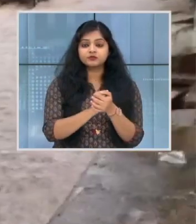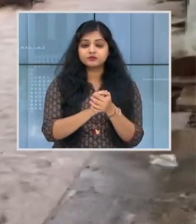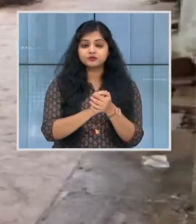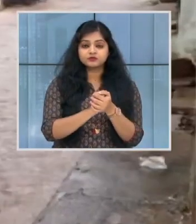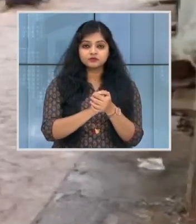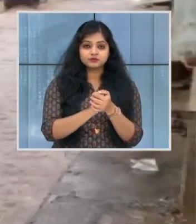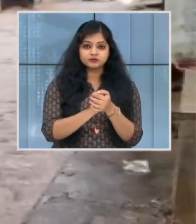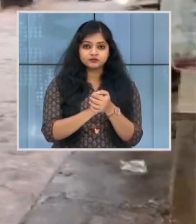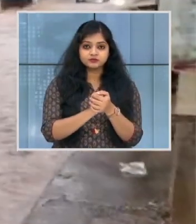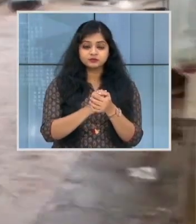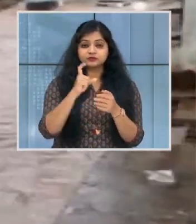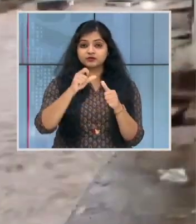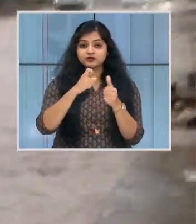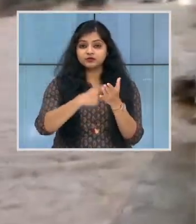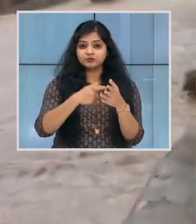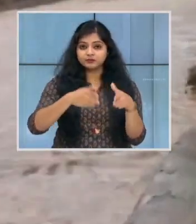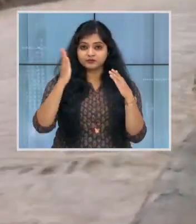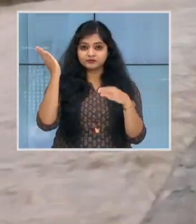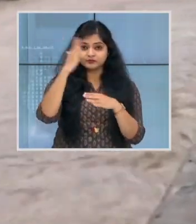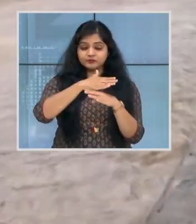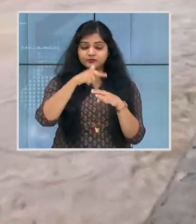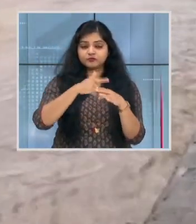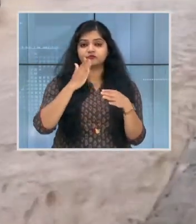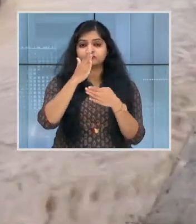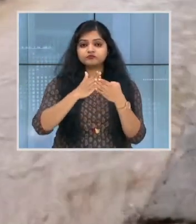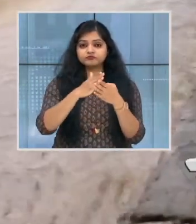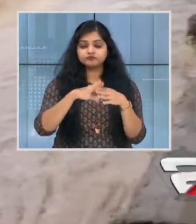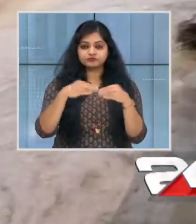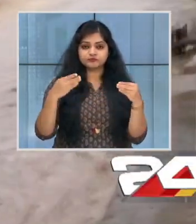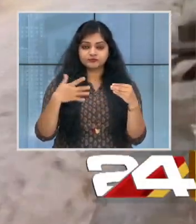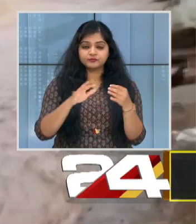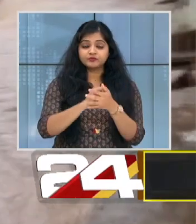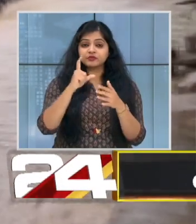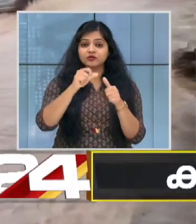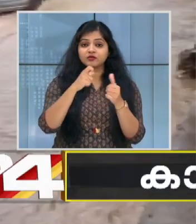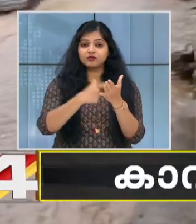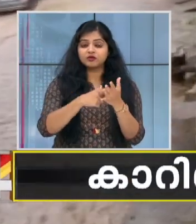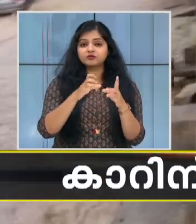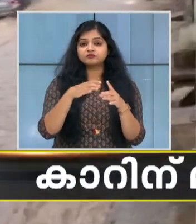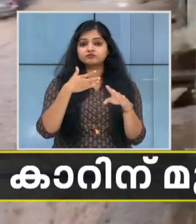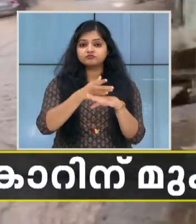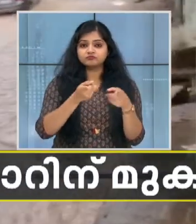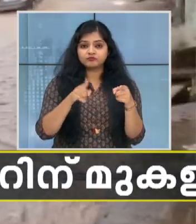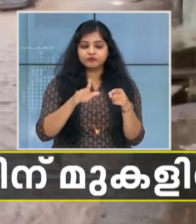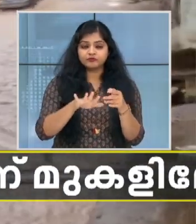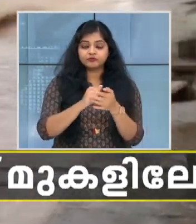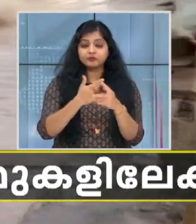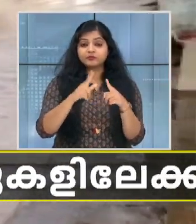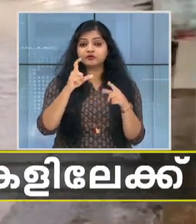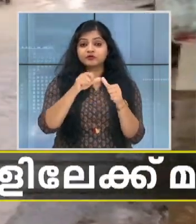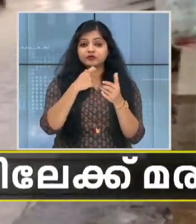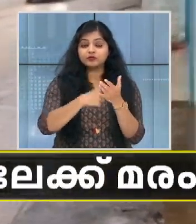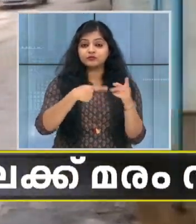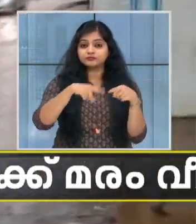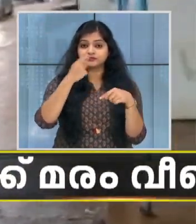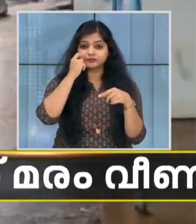റോഡിന് കാറിന് മുകളിലേക്ക് വീണ മരം മുറിച്ച് മാറ്റുകയായിരുന്നു. കാറിന് കേടുപാടുകൾ സംഭവിച്ചിട്ടുണ്ട്. പക്ഷേ വാഹനത്തിനകത്ത് ഉണ്ടായിരുന്ന